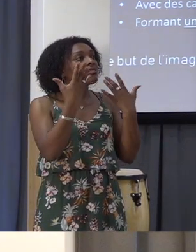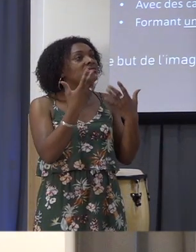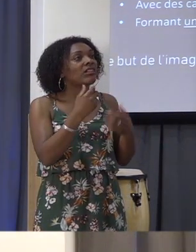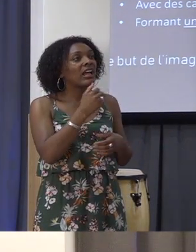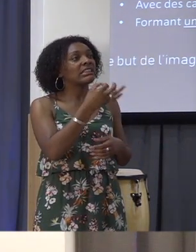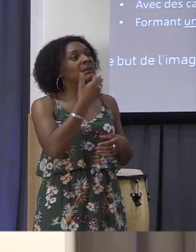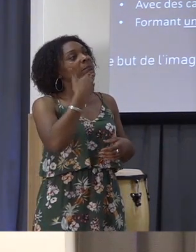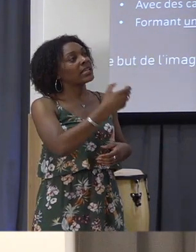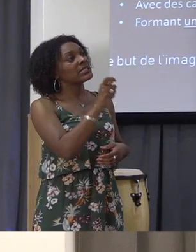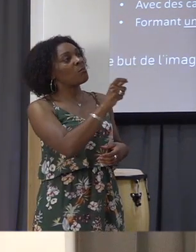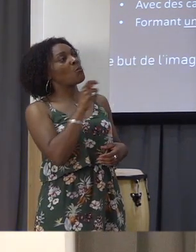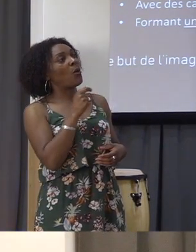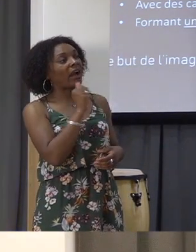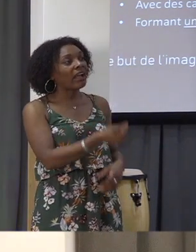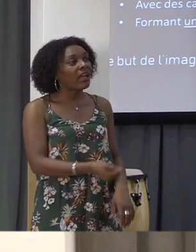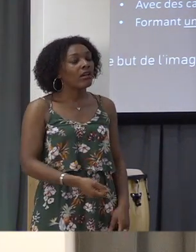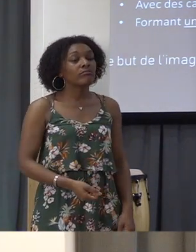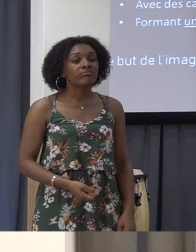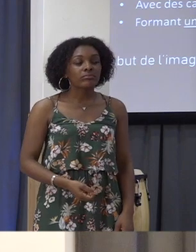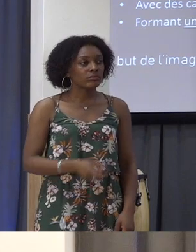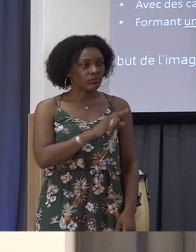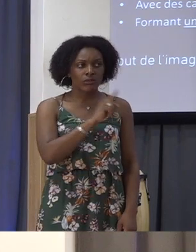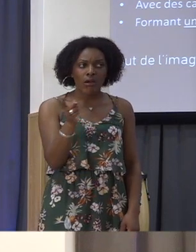l'église doit faire en sorte que ce que je fais soit valorisé